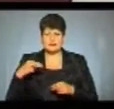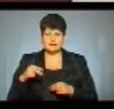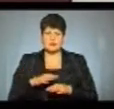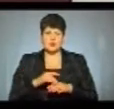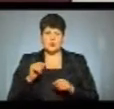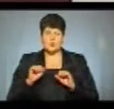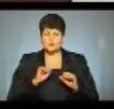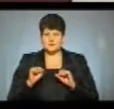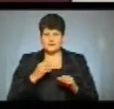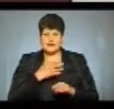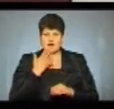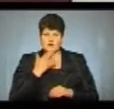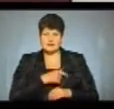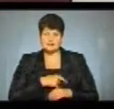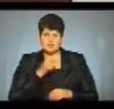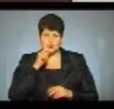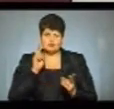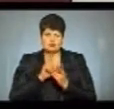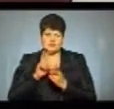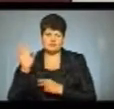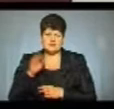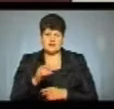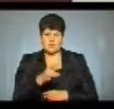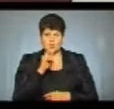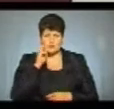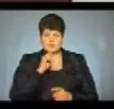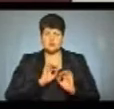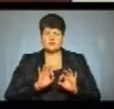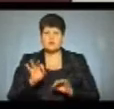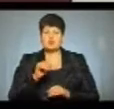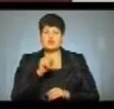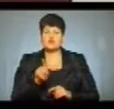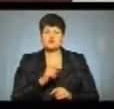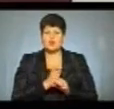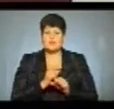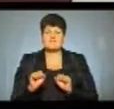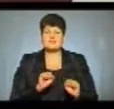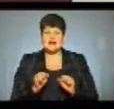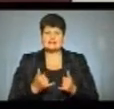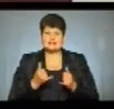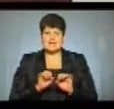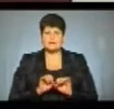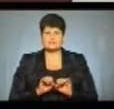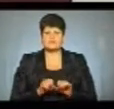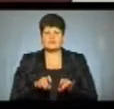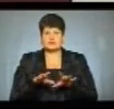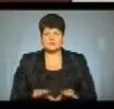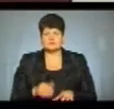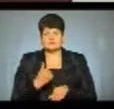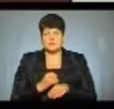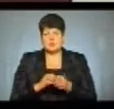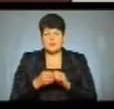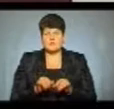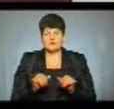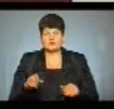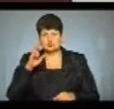депутати України зустрічаються з людьми в усіх регіонах України і розповідають про те, що робить влада для розв'язання ключових проблем розвитку